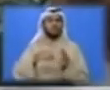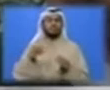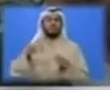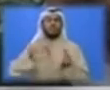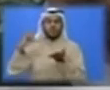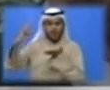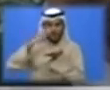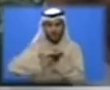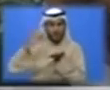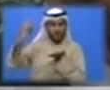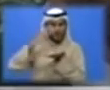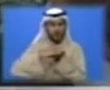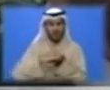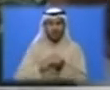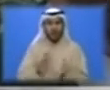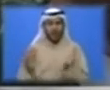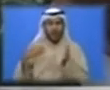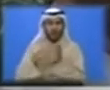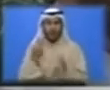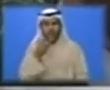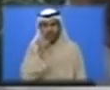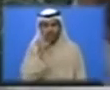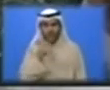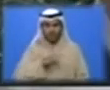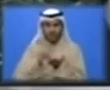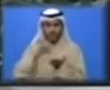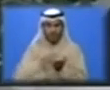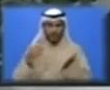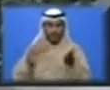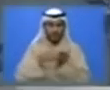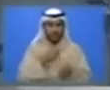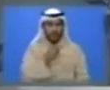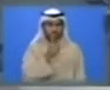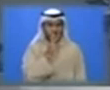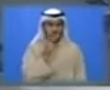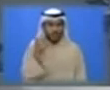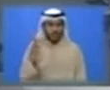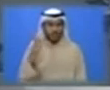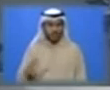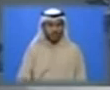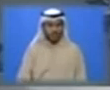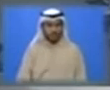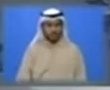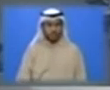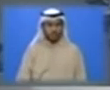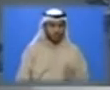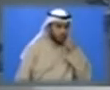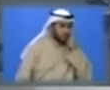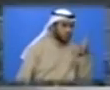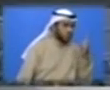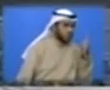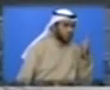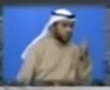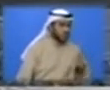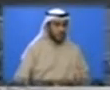وتنتهي ينتهي استلام 12 طائرة في نوفمبر 2015. الصفقة تتضمن أيضا